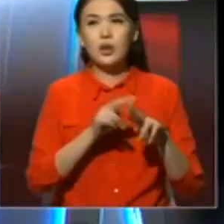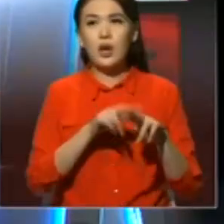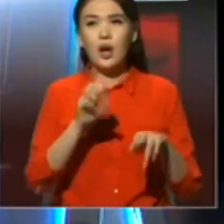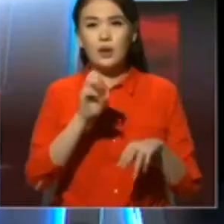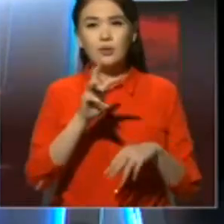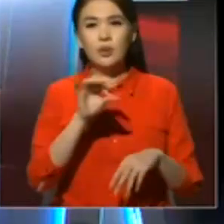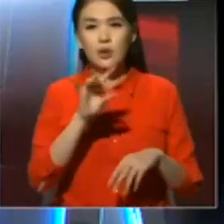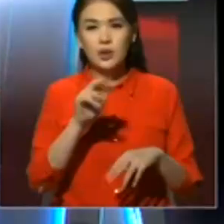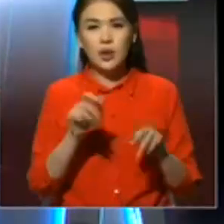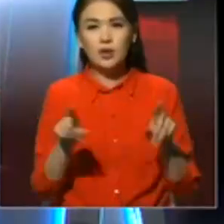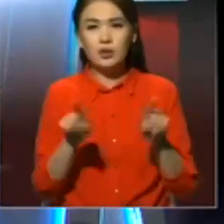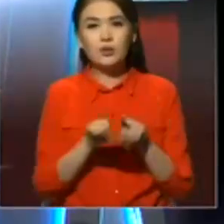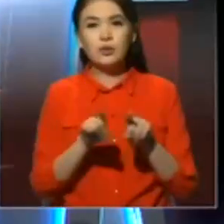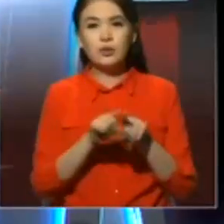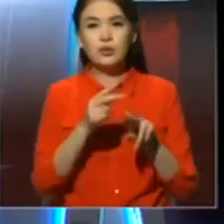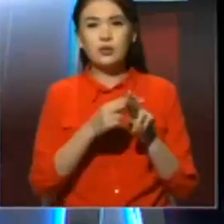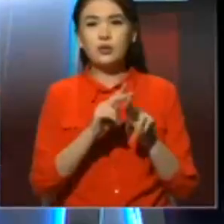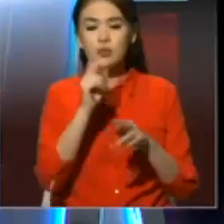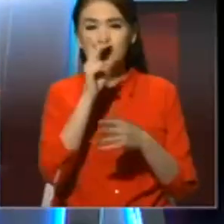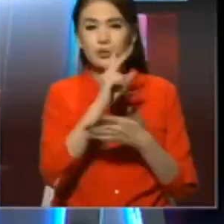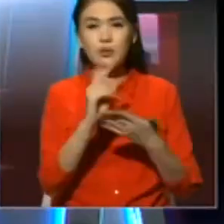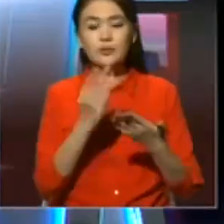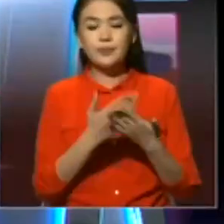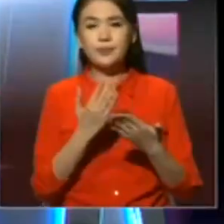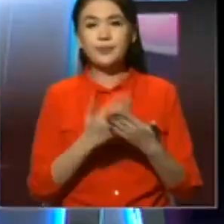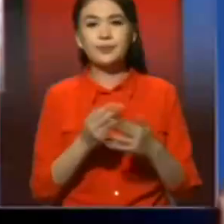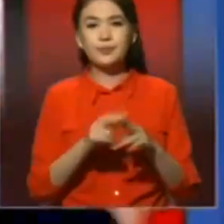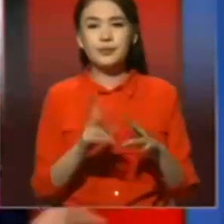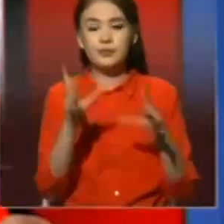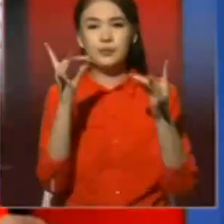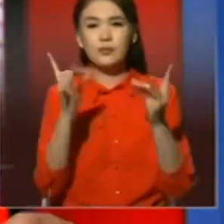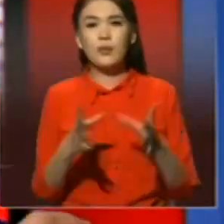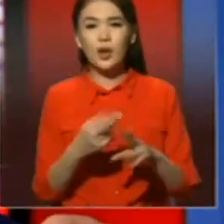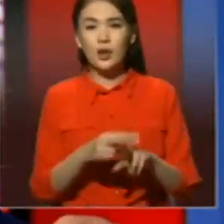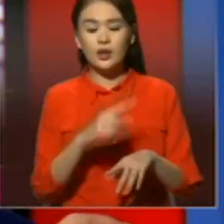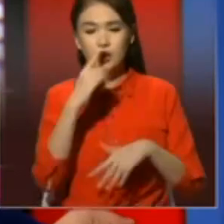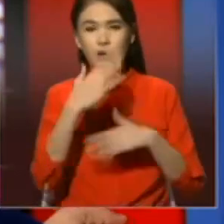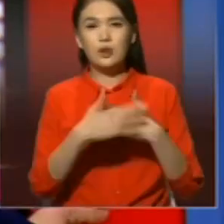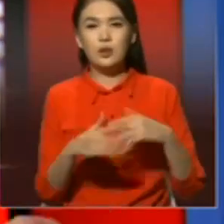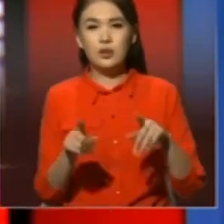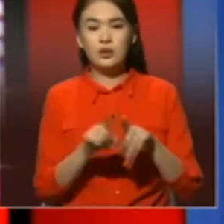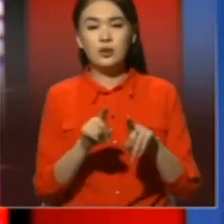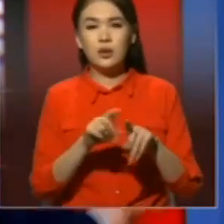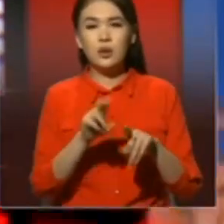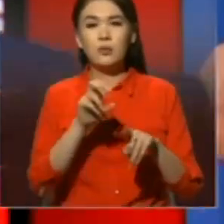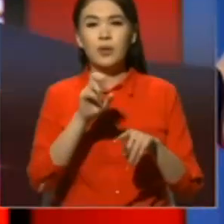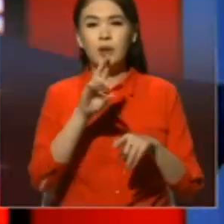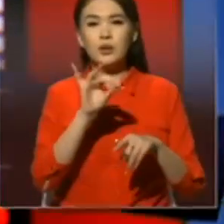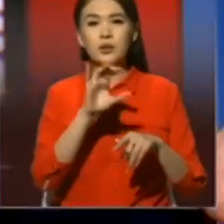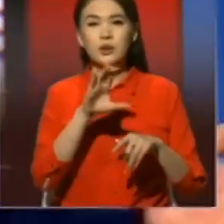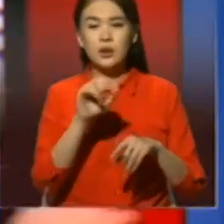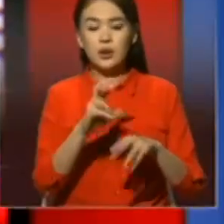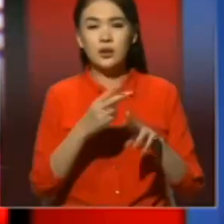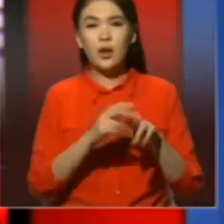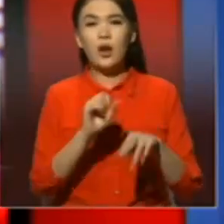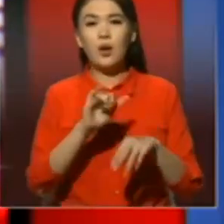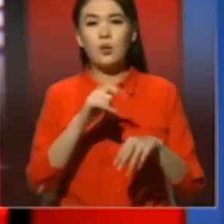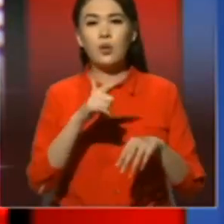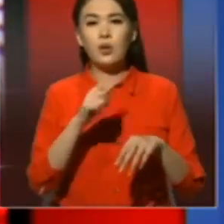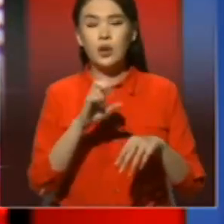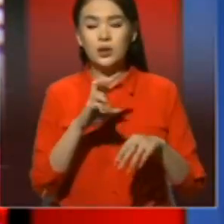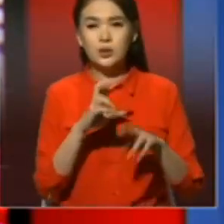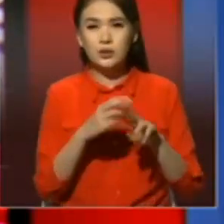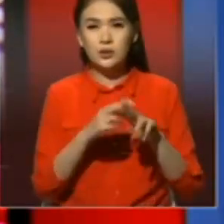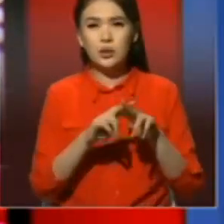Америкасындағы мемлекеттерді көріп жатсақ, қарапайым мына жақында өзіміздің неде тұрған Пакистан елінде болып жатқан, Ауғанстан елінде болып